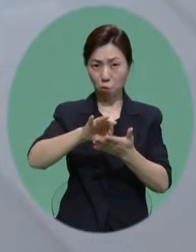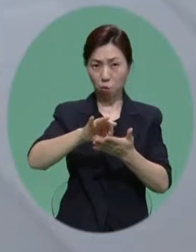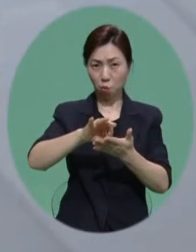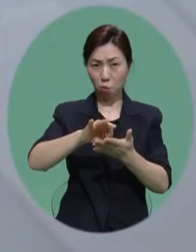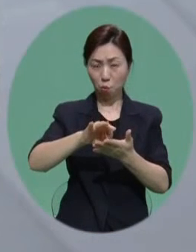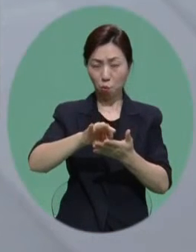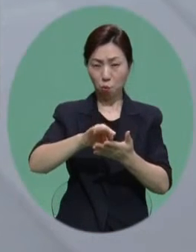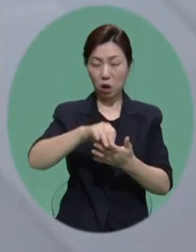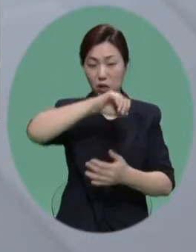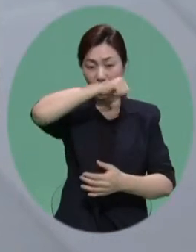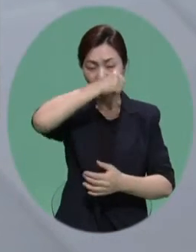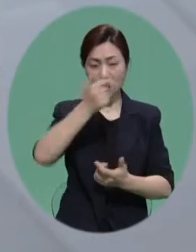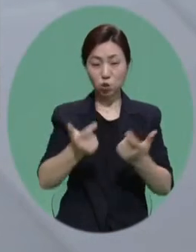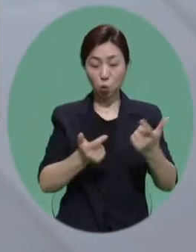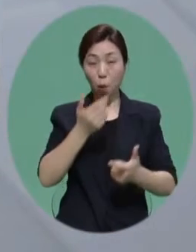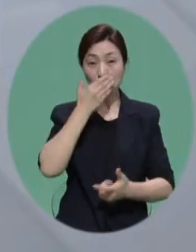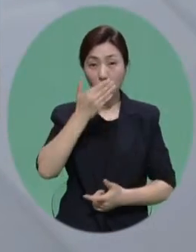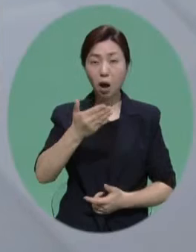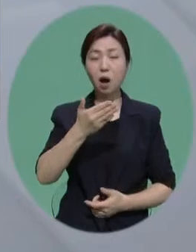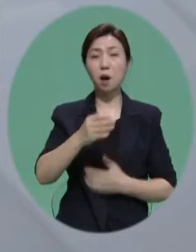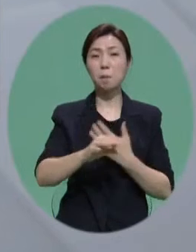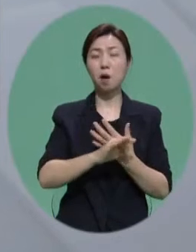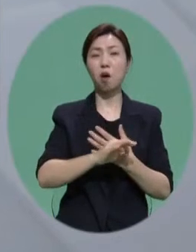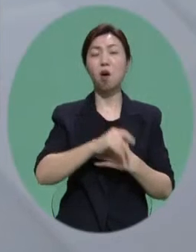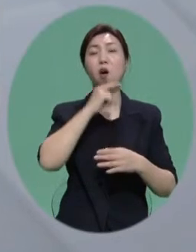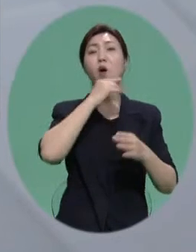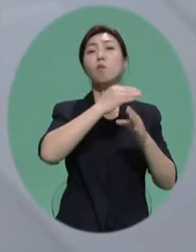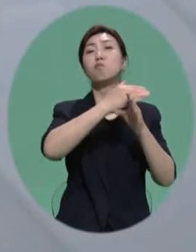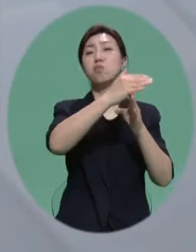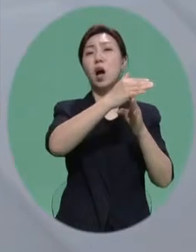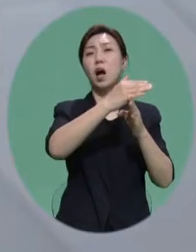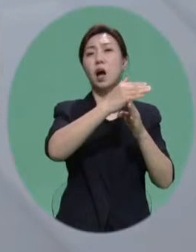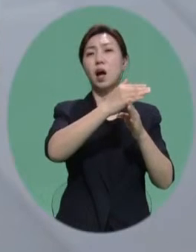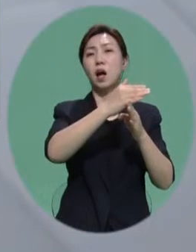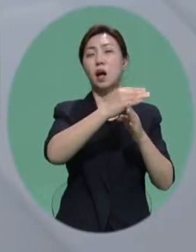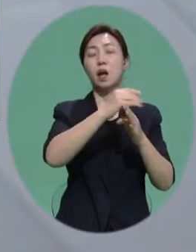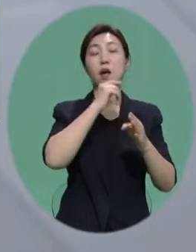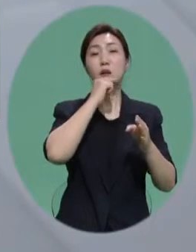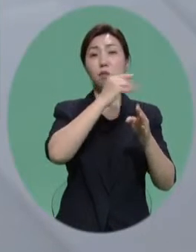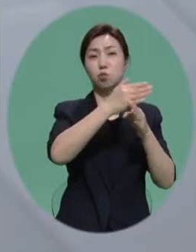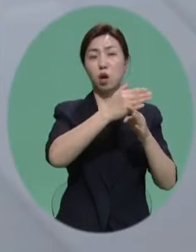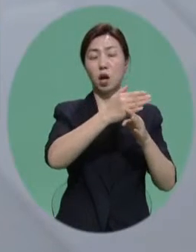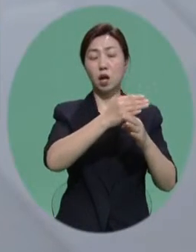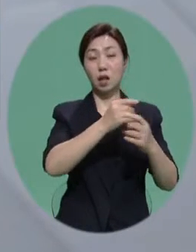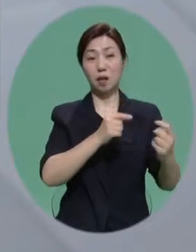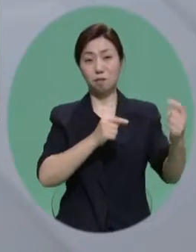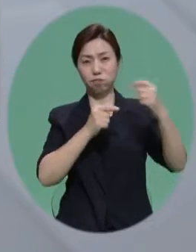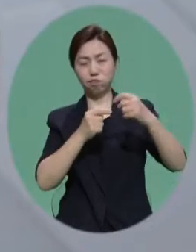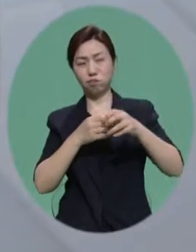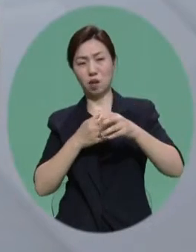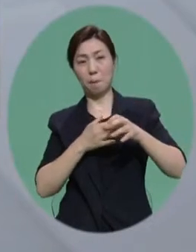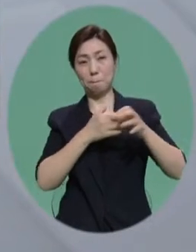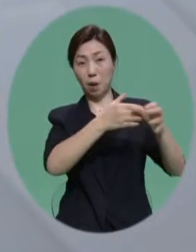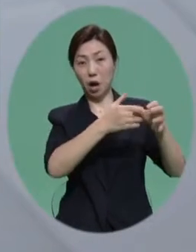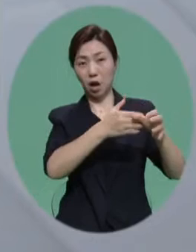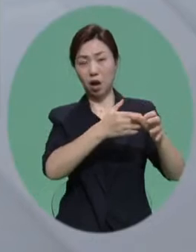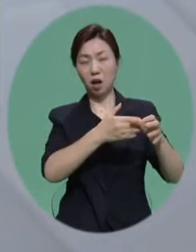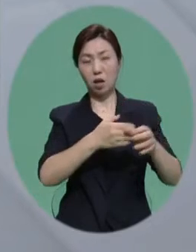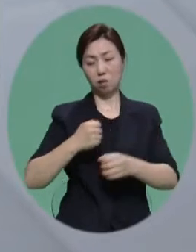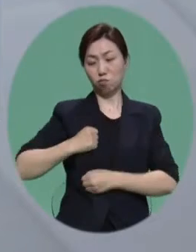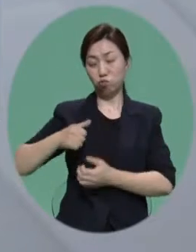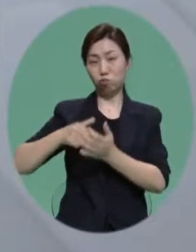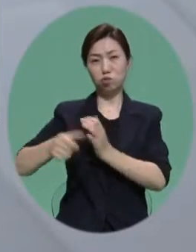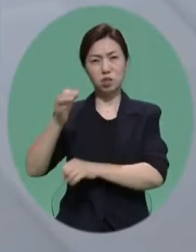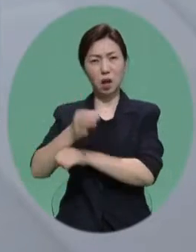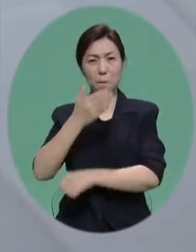북핵 으로부터의 대공 방어망을 구축하는데 4 악역 사실 수 있다 이런 내어 주는 포인트가 많은 말씀하시는데 끌